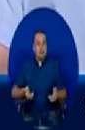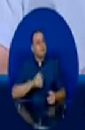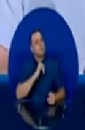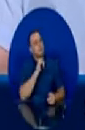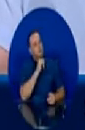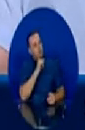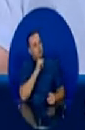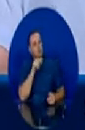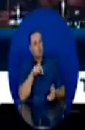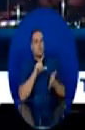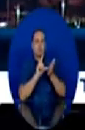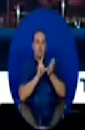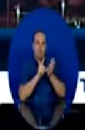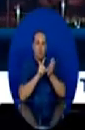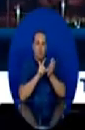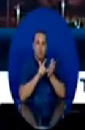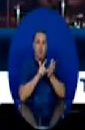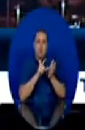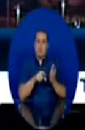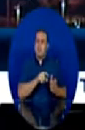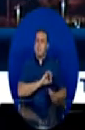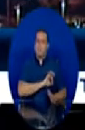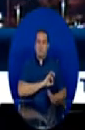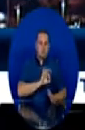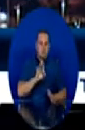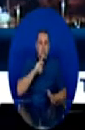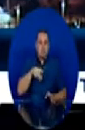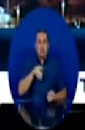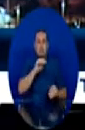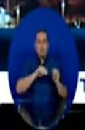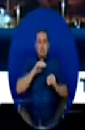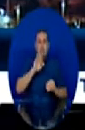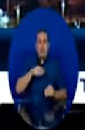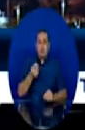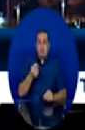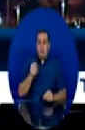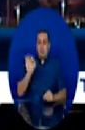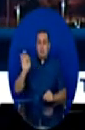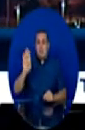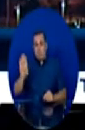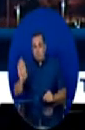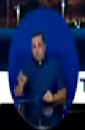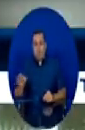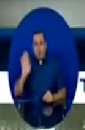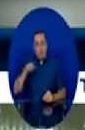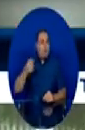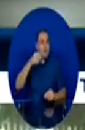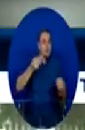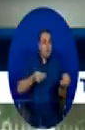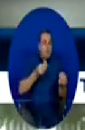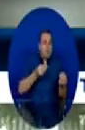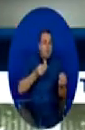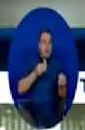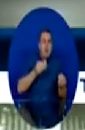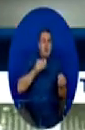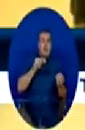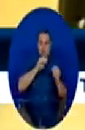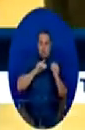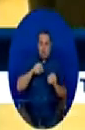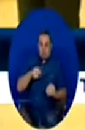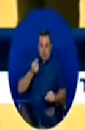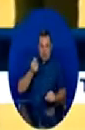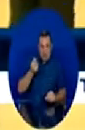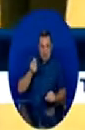בהחלט, הטכנולוגיה מאחורי זה היא כמובן מצוינת, אפשר להשתמש בה גם למטבע ביטקוין, גם לעוד דברים. נכון. למרות שהשימוש כמטבע, זה השימוש הוא